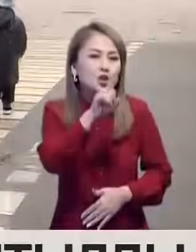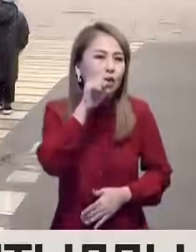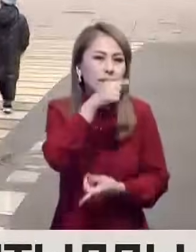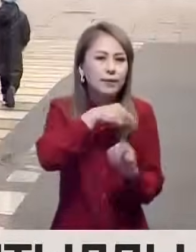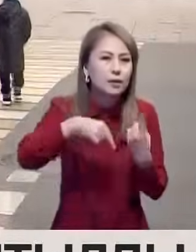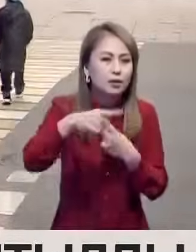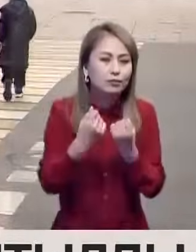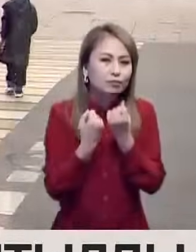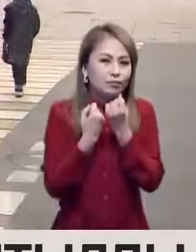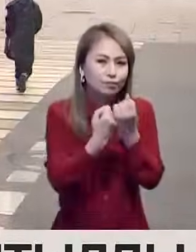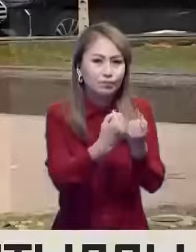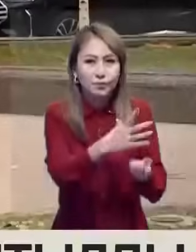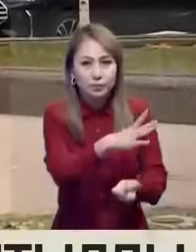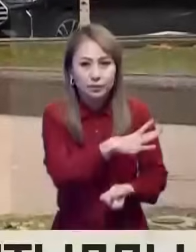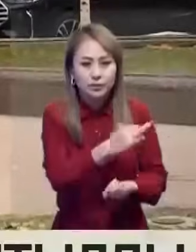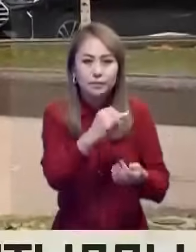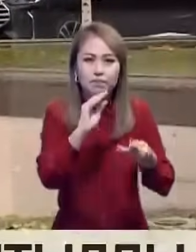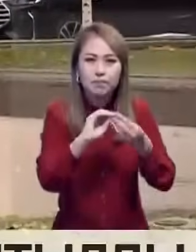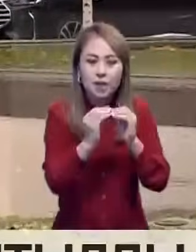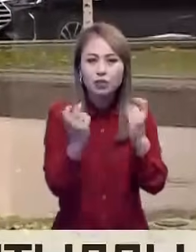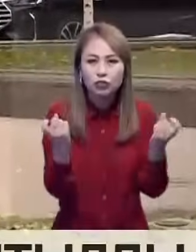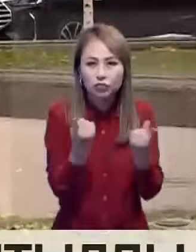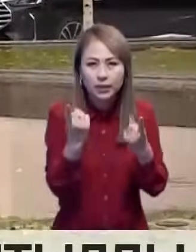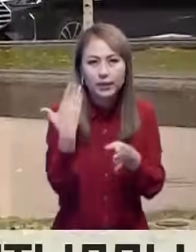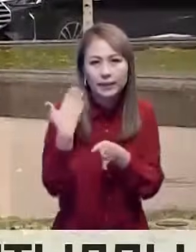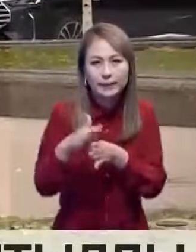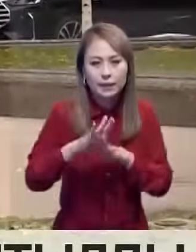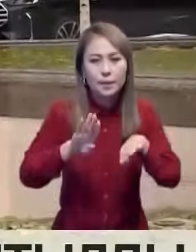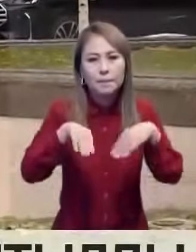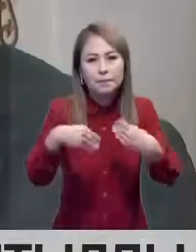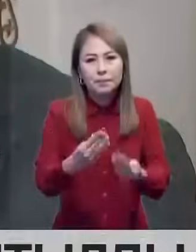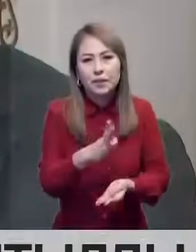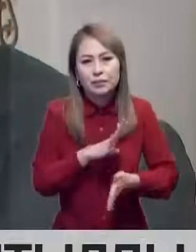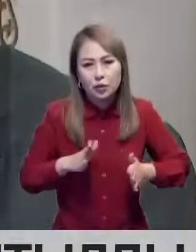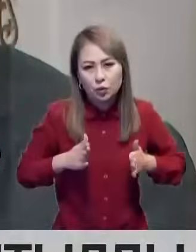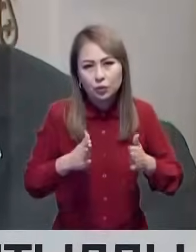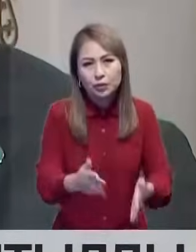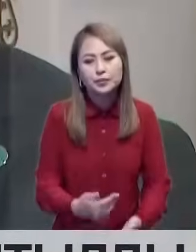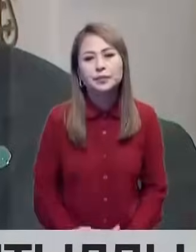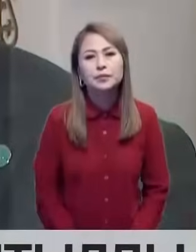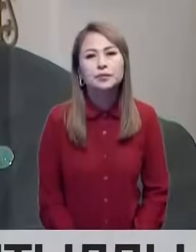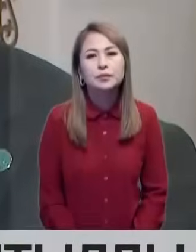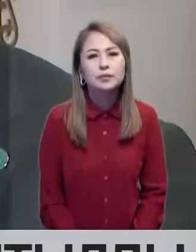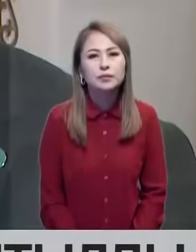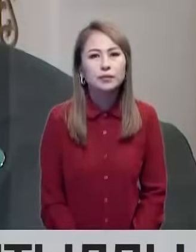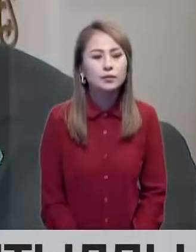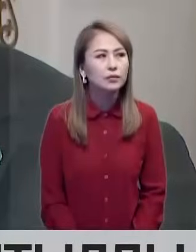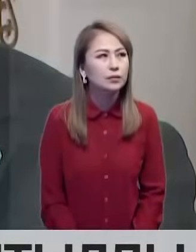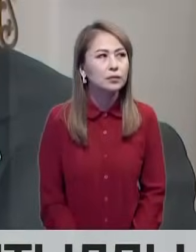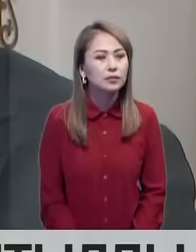кәсіпкерлерді қолдауға баса назар аударылуда. Мәселен, жеңілдікпен несие беру механизмі жолға қойылды. Бұрын